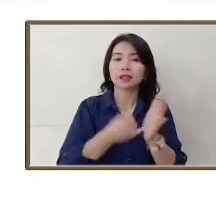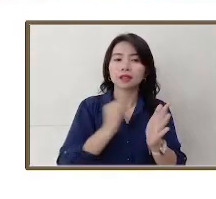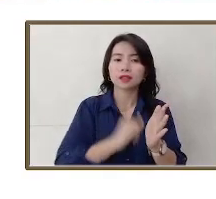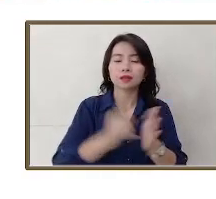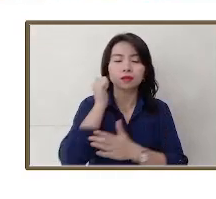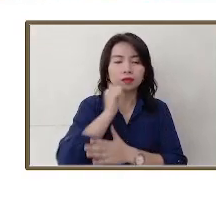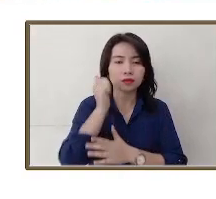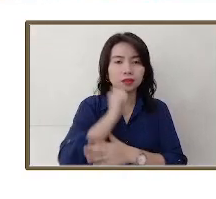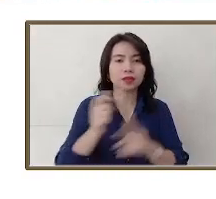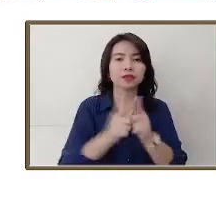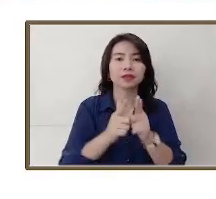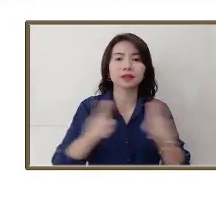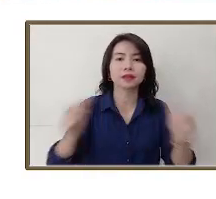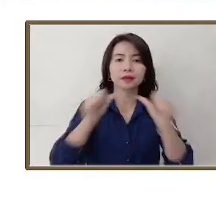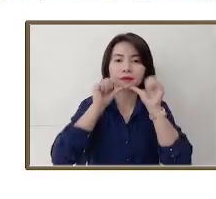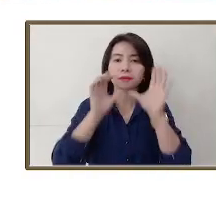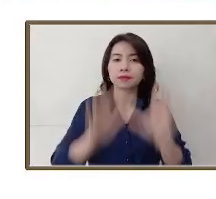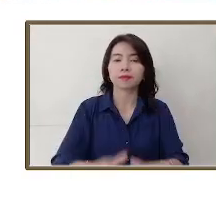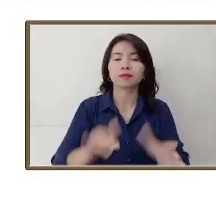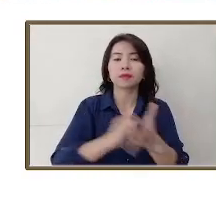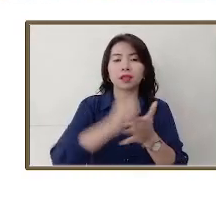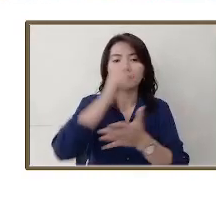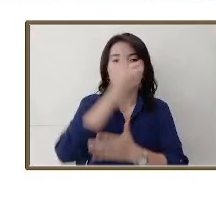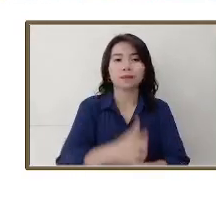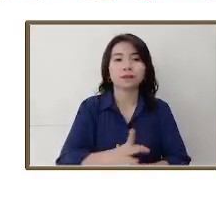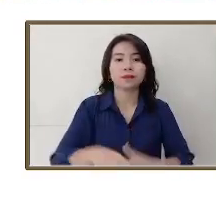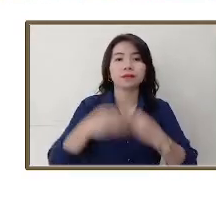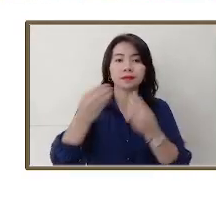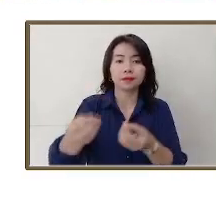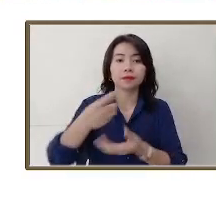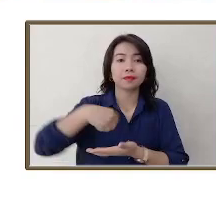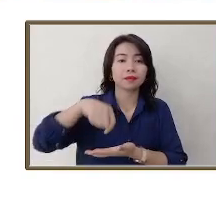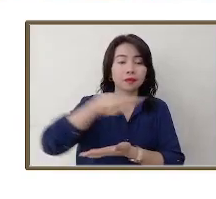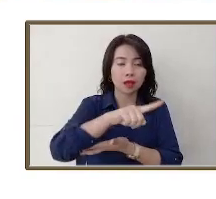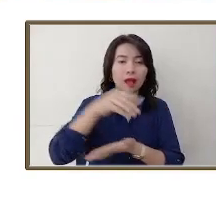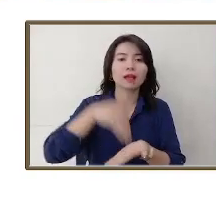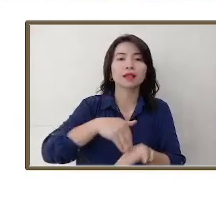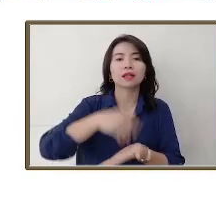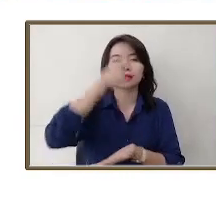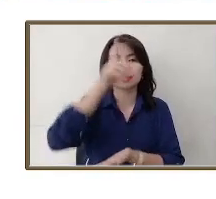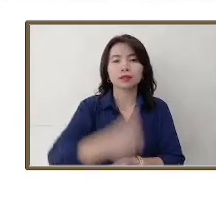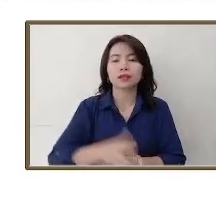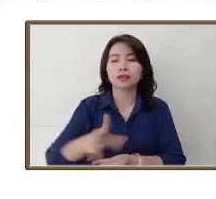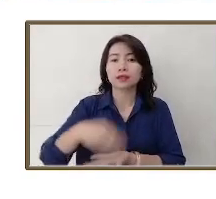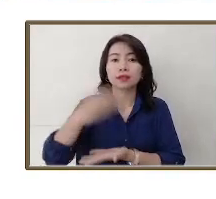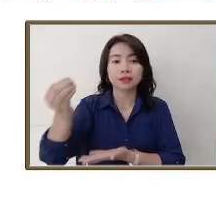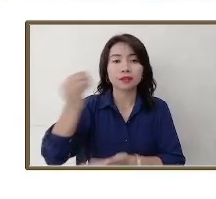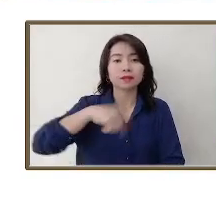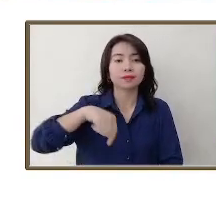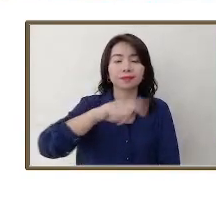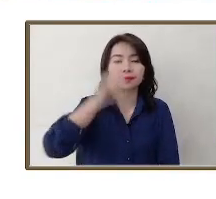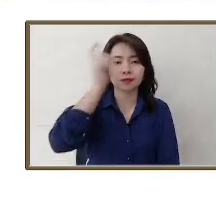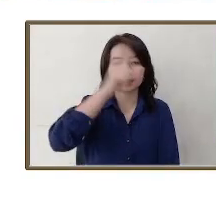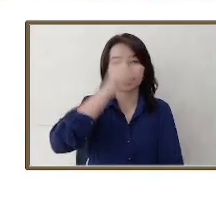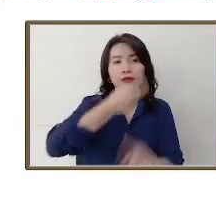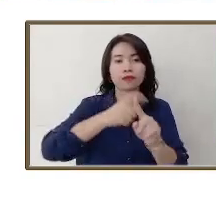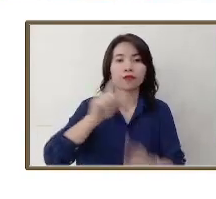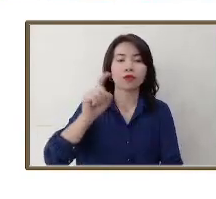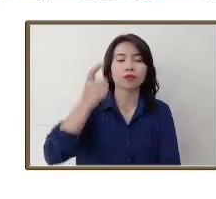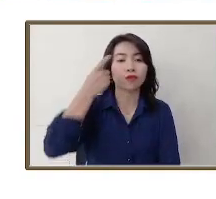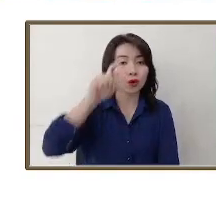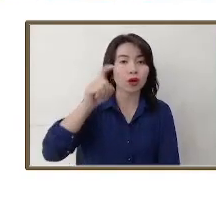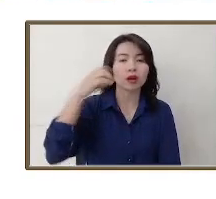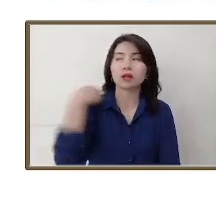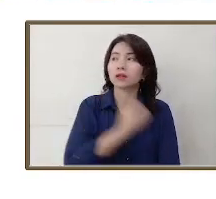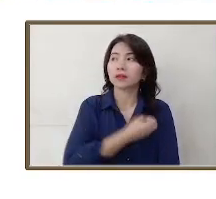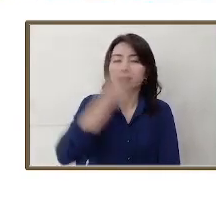mga kapatid, na patuloy na binibigay ng Panginoon, binibigay ng Diyos ang wisdom niya sa ating mahal na pastor, so that alam lang ating mahal na pastor kung ano